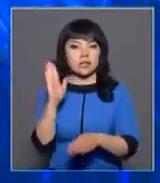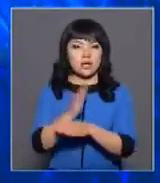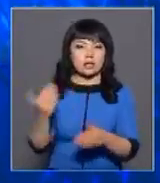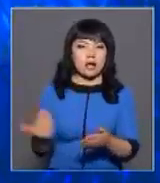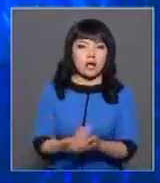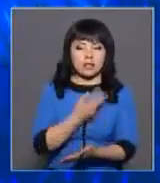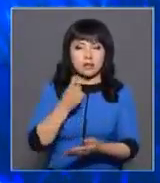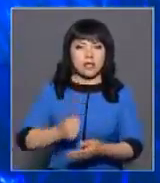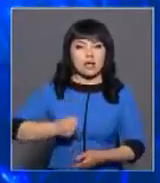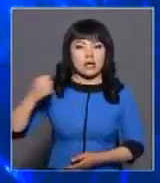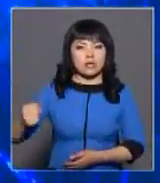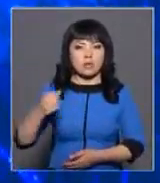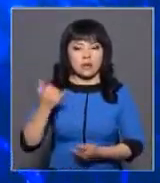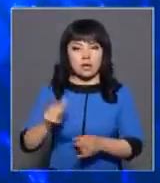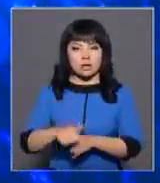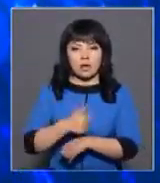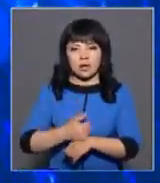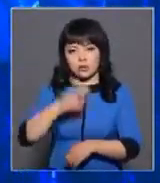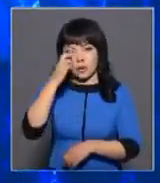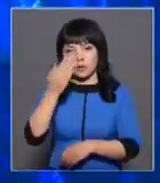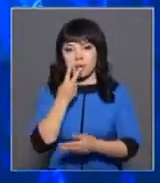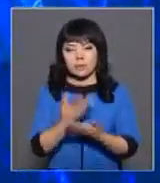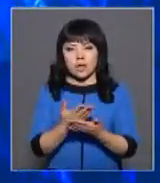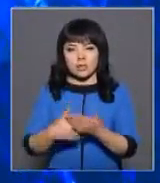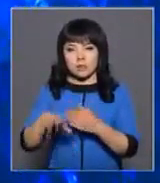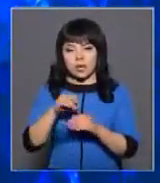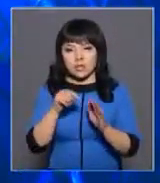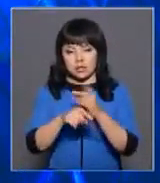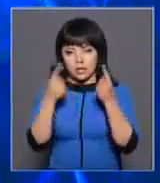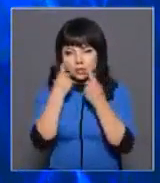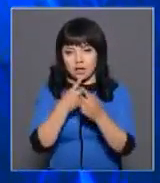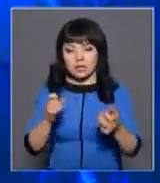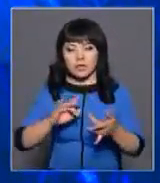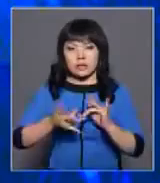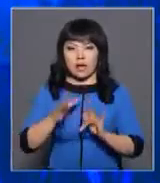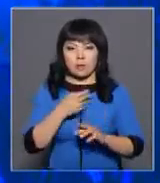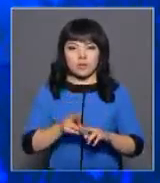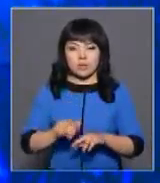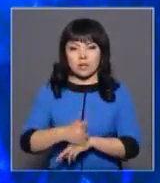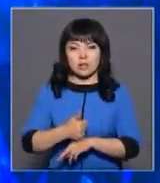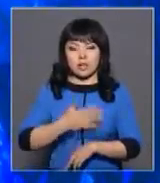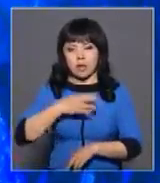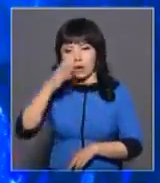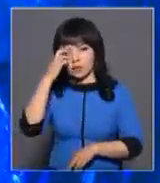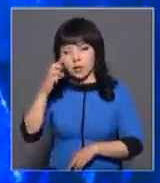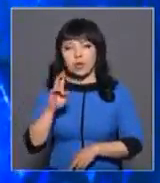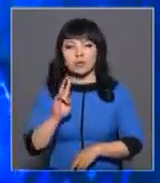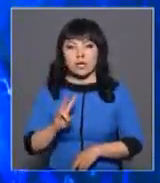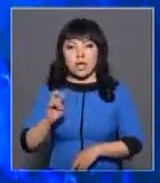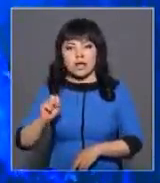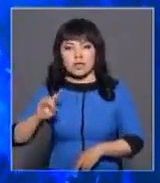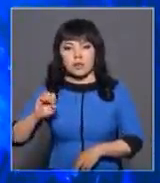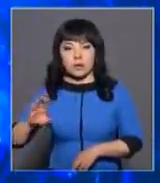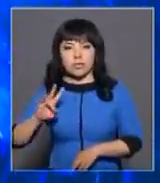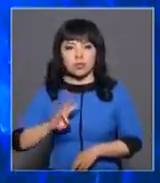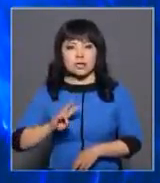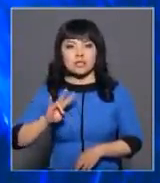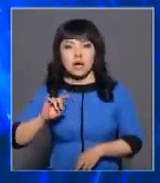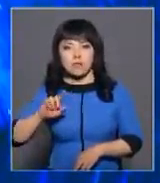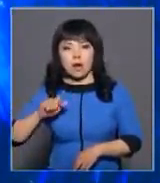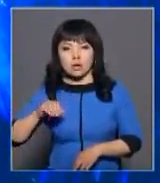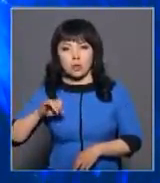тағайындалды. Бұл жөнінде мемлекет басшысының ресми сайтында жарияланды. Сондай-ақ бүгін елбасы Нұрсұлтан Назарбаев, Нұрлан